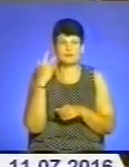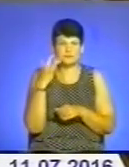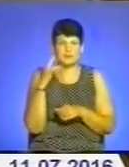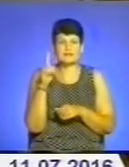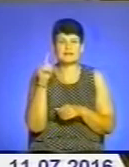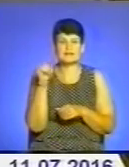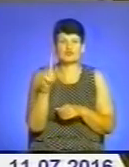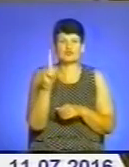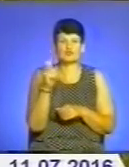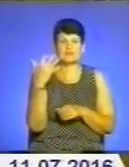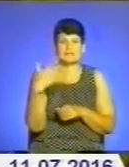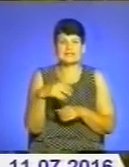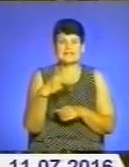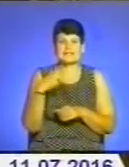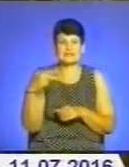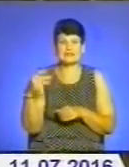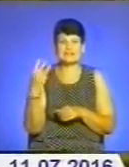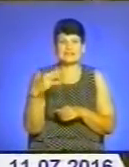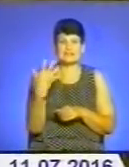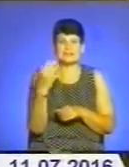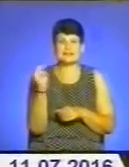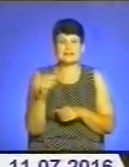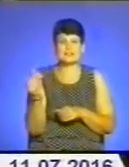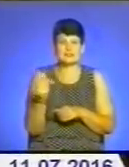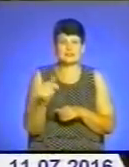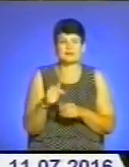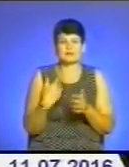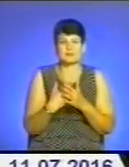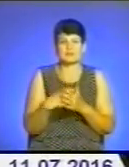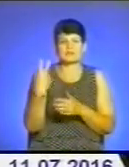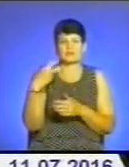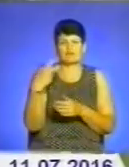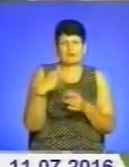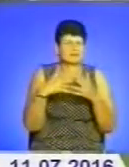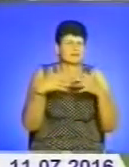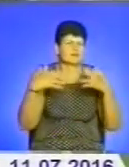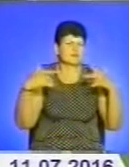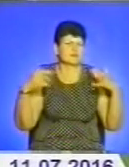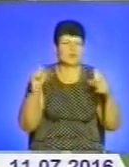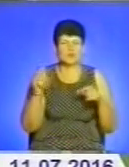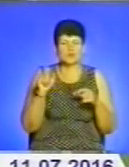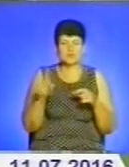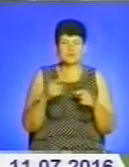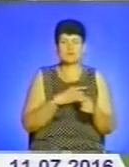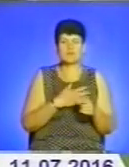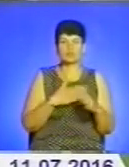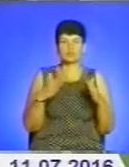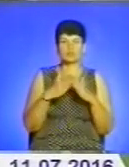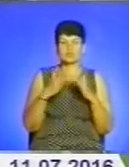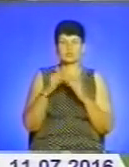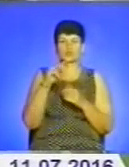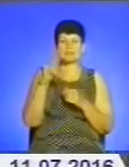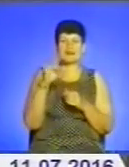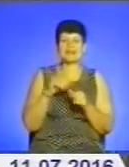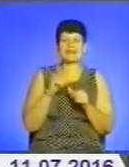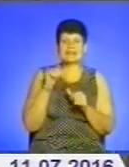1150 євро та 35 тисяч гривень, близько 20 найменувань золотих виробів. З приватного будинку у Збаражжі, окрім валюти